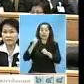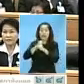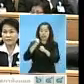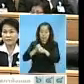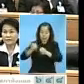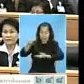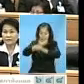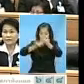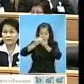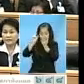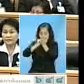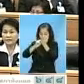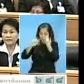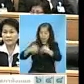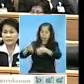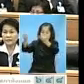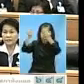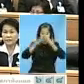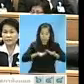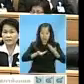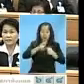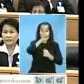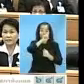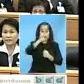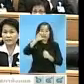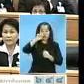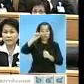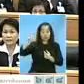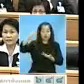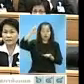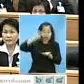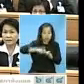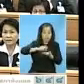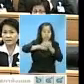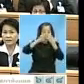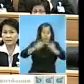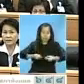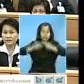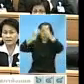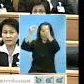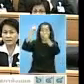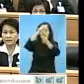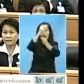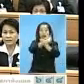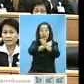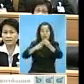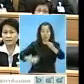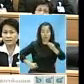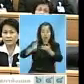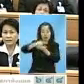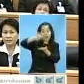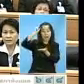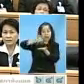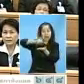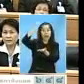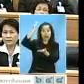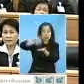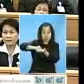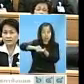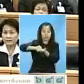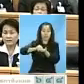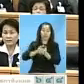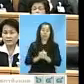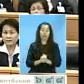จะนำความกราบบังคมทูลพระบาทสมเด็จพระเจ้าอยู่หัวอีกเรื่องนึงที่พี่น้องประชาชนและบรรดาเพื่อนสมา